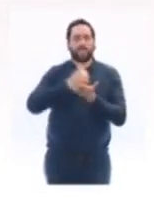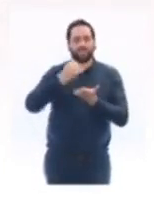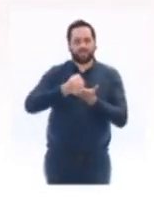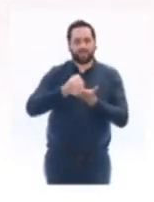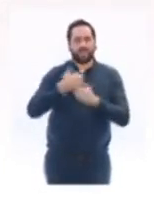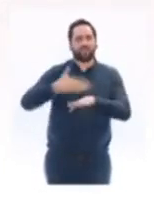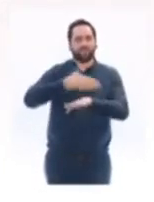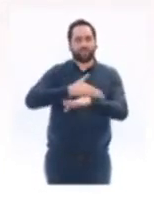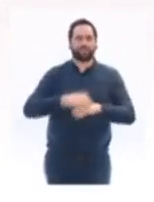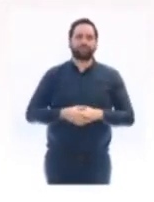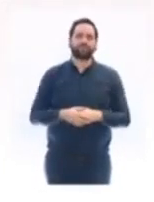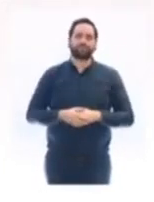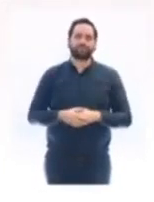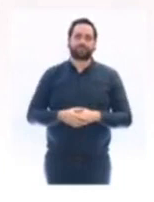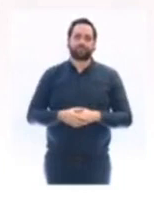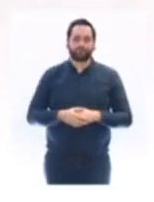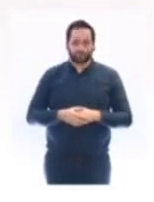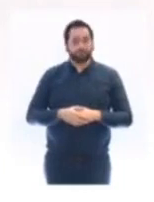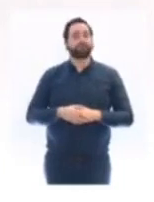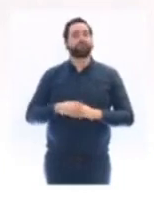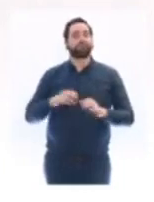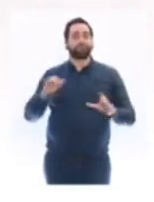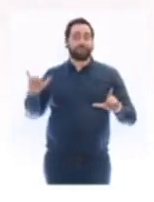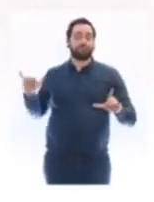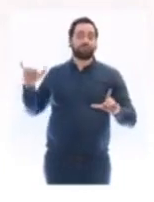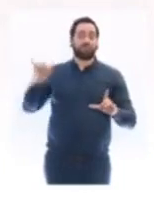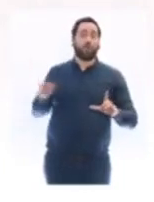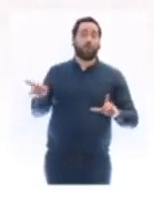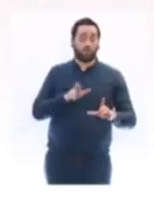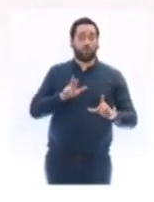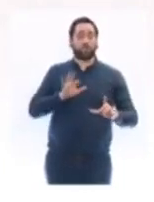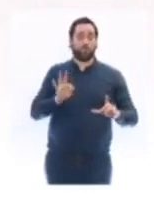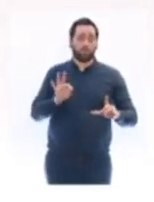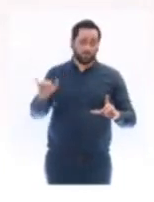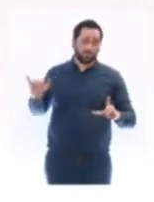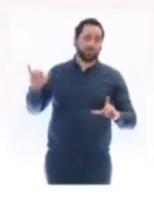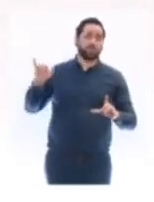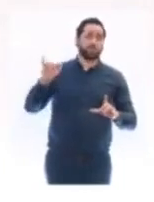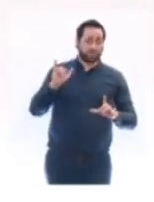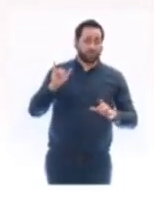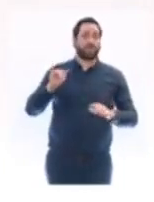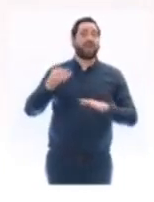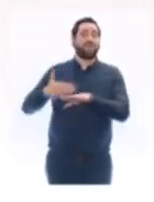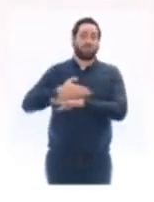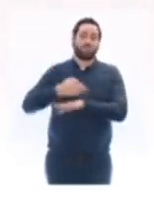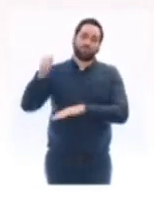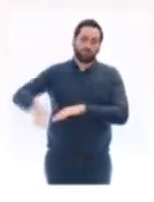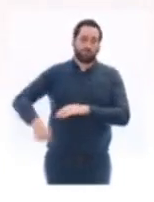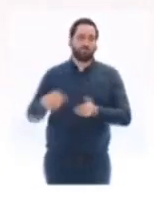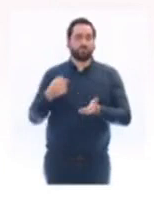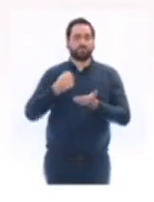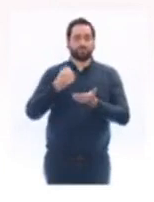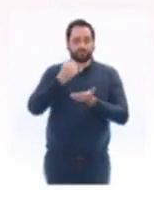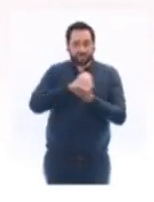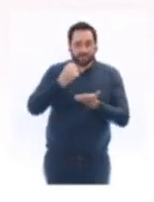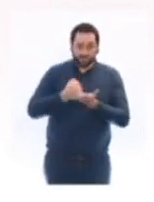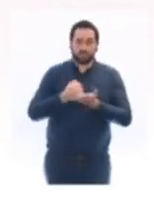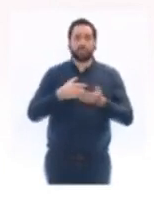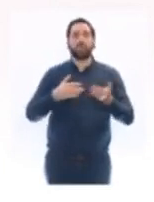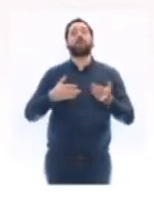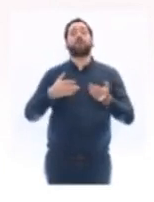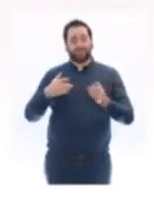arrivant sur le territoire devra en effet faire la preuve d'un test négatif réalisé 72 heures à